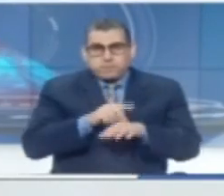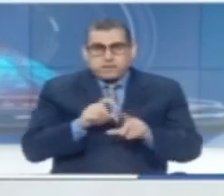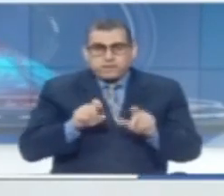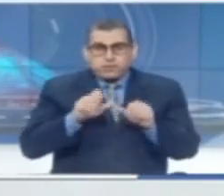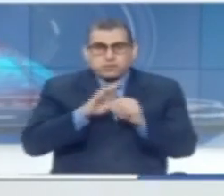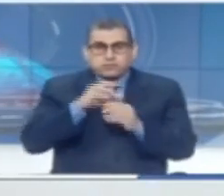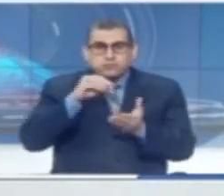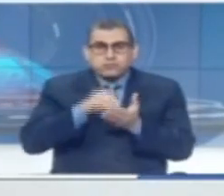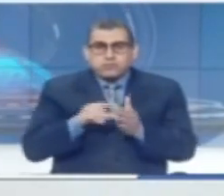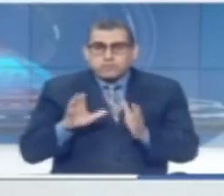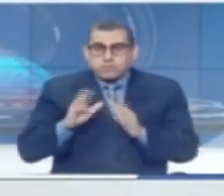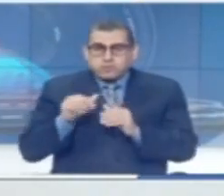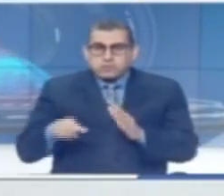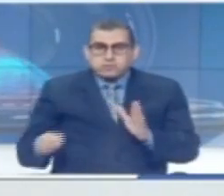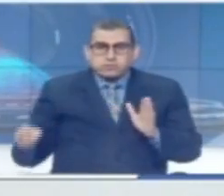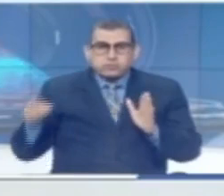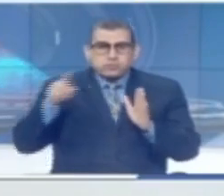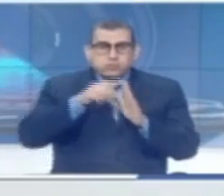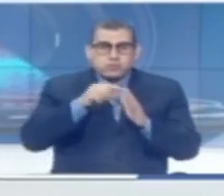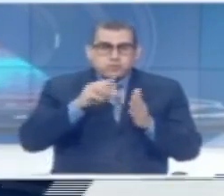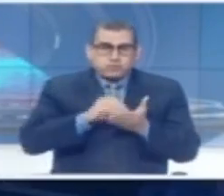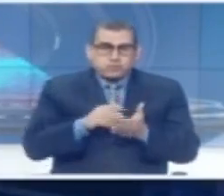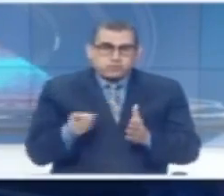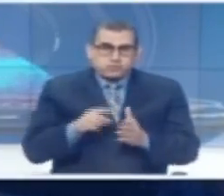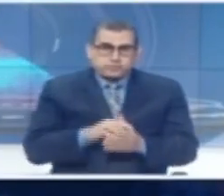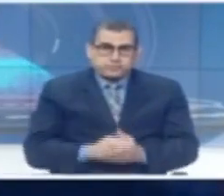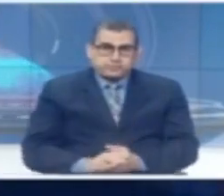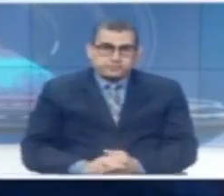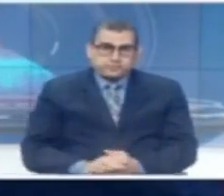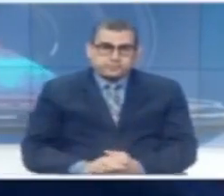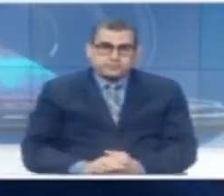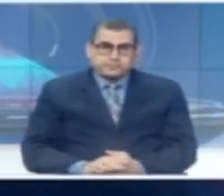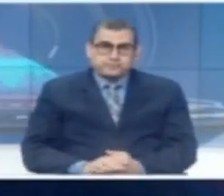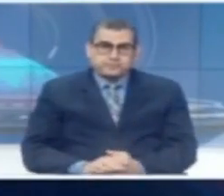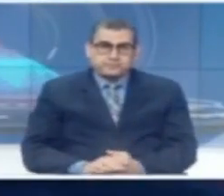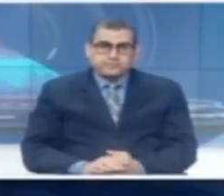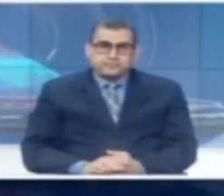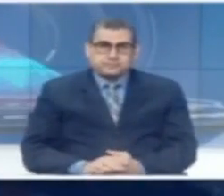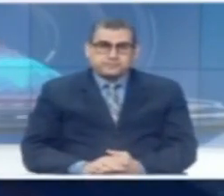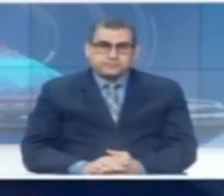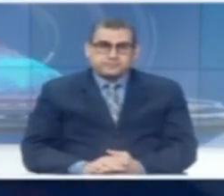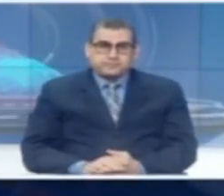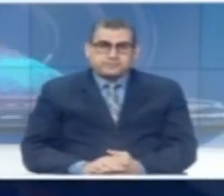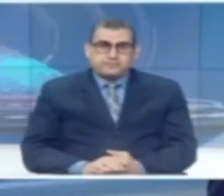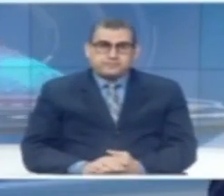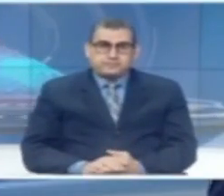382,000 حالة أصيبت منذ بدء تفشي الجائحة في البلاد.